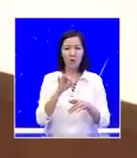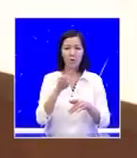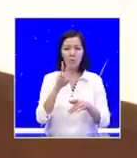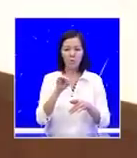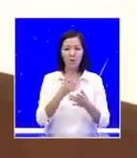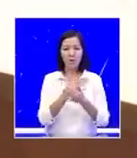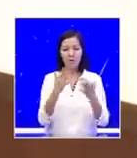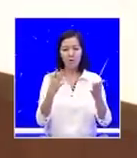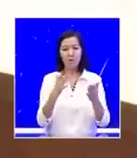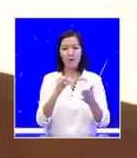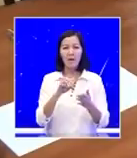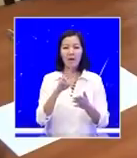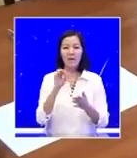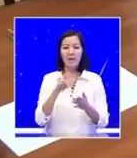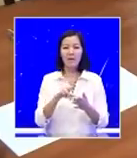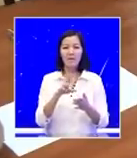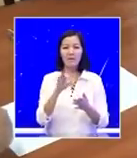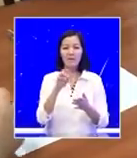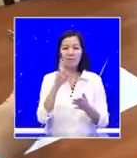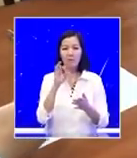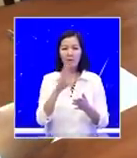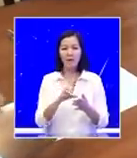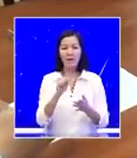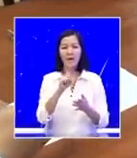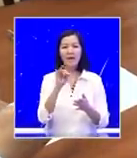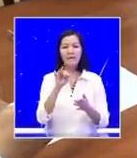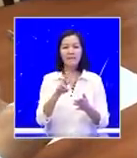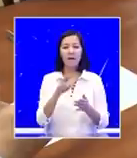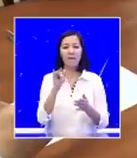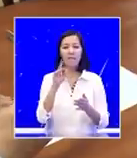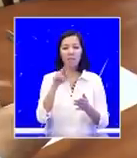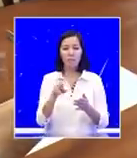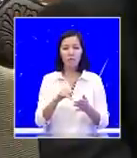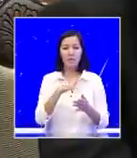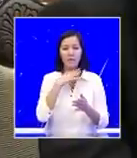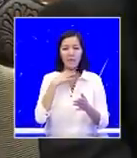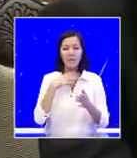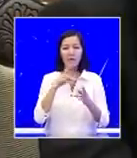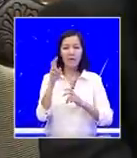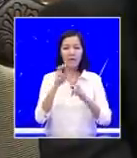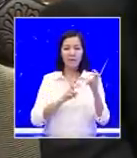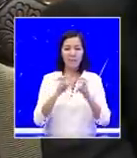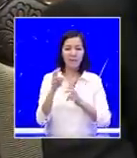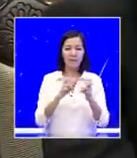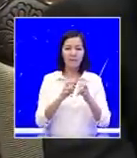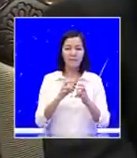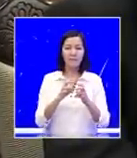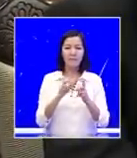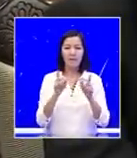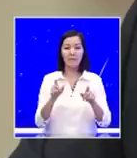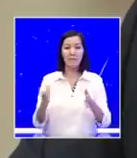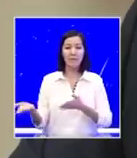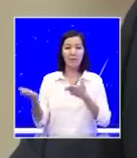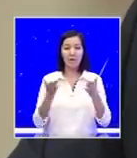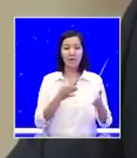өндіретін Алел Агро, Сарыбұлақ құс фермасы, Азия Аграфуд, МПС ет комбинаты сияқты өндіріс ошақтарының өкілдері де